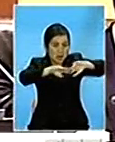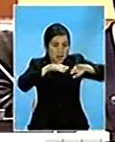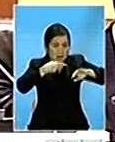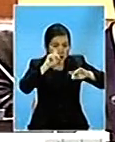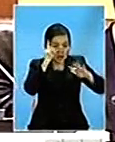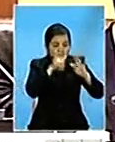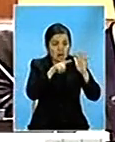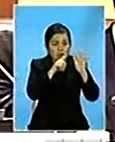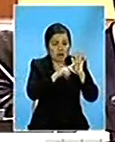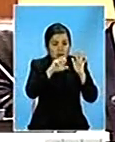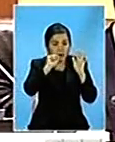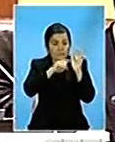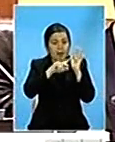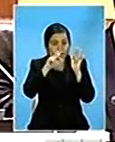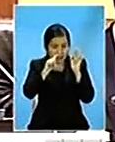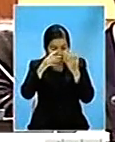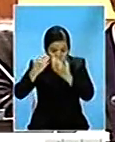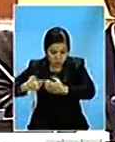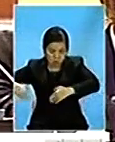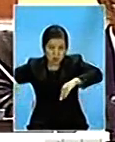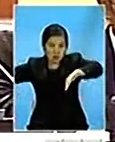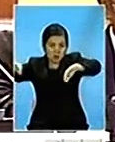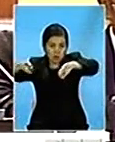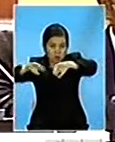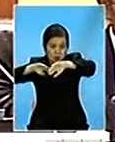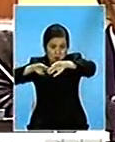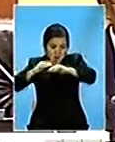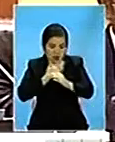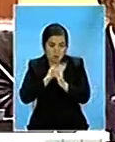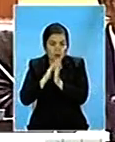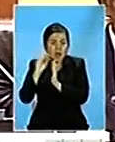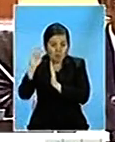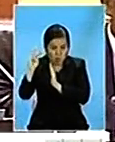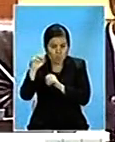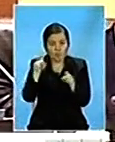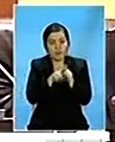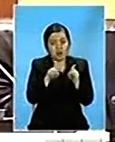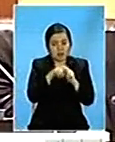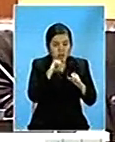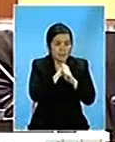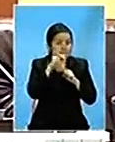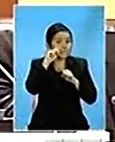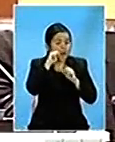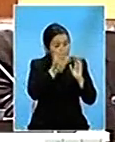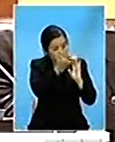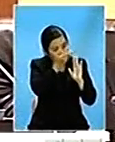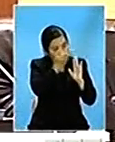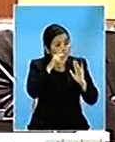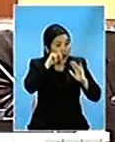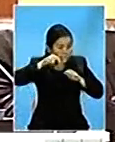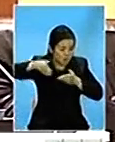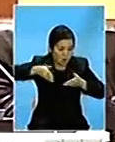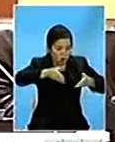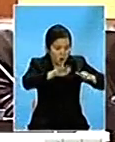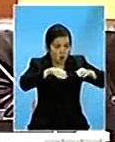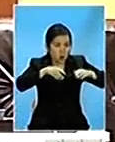ไม้เครื่องมือในการบริหารจัดการน้ำนะครับซึ่งเราทราบดีว่าลุ่มน้ำป่าสักเป็นพื้นที่ที่มีปริมาณน้ำ